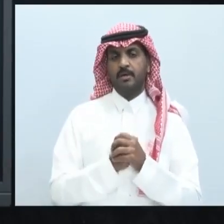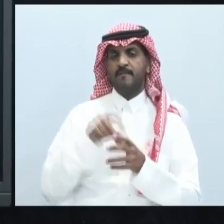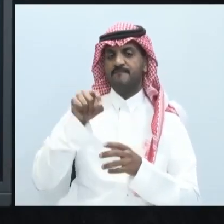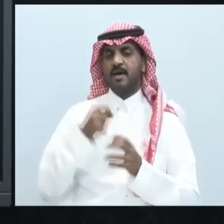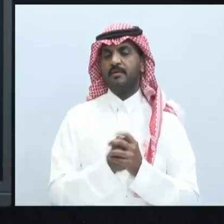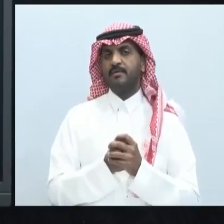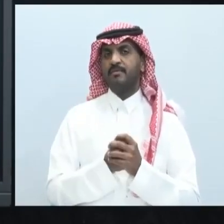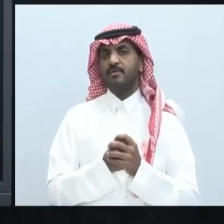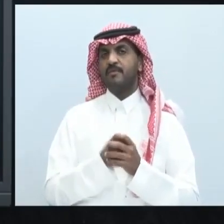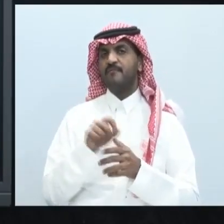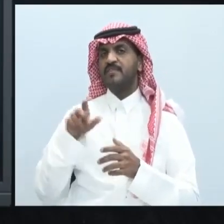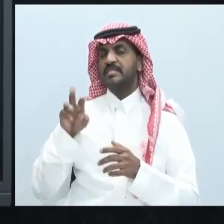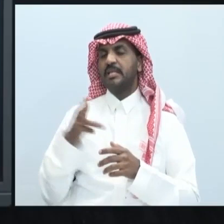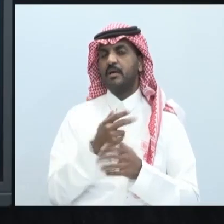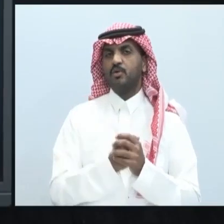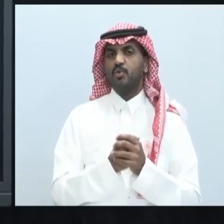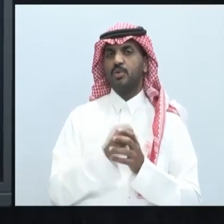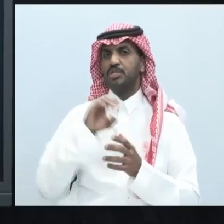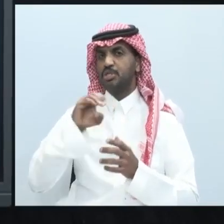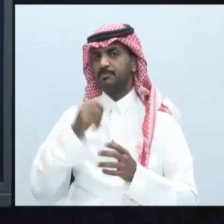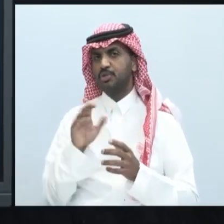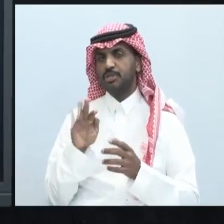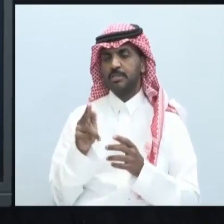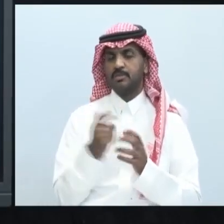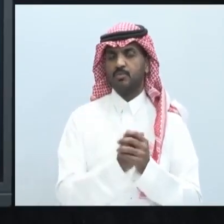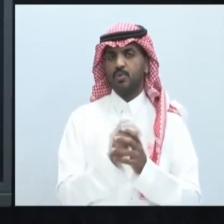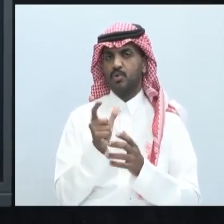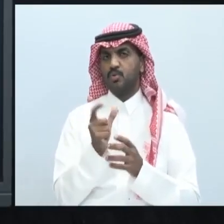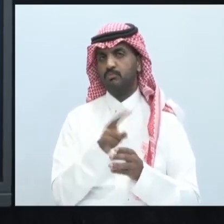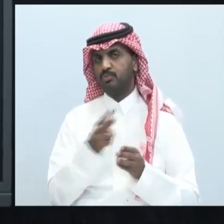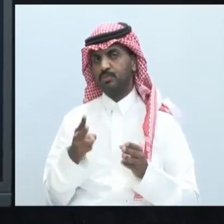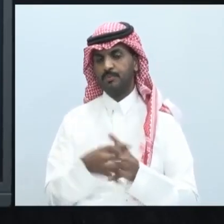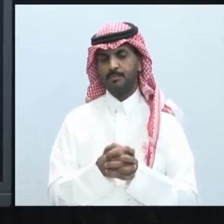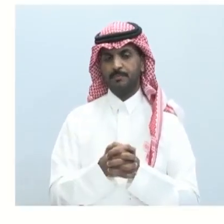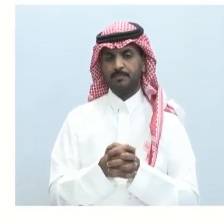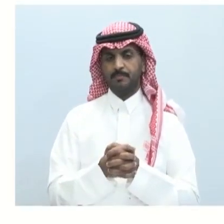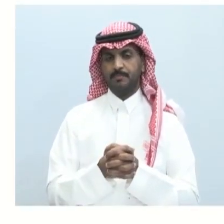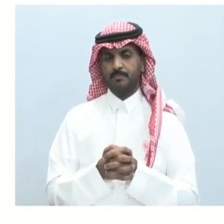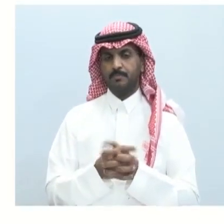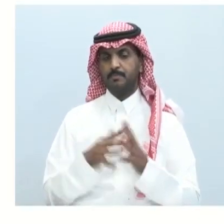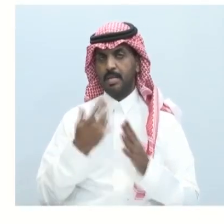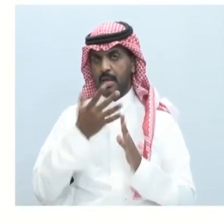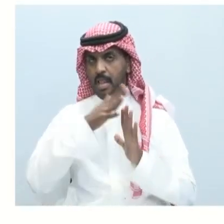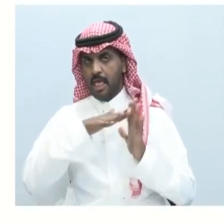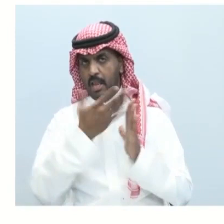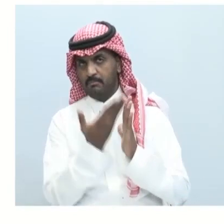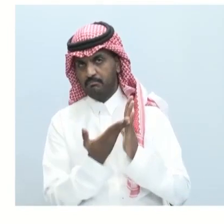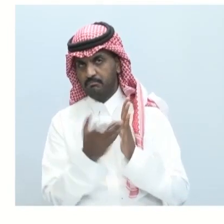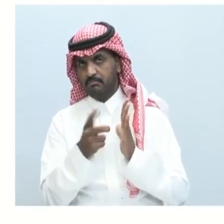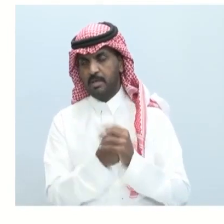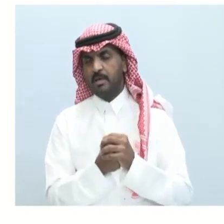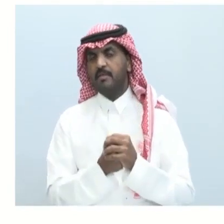الفصيله والجيم هي الجنس والنون هي النوع طيب الان من خلال الان هذا المصطلح